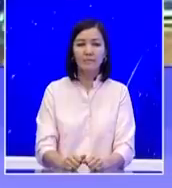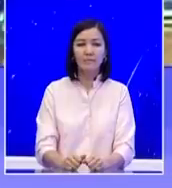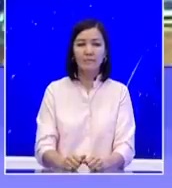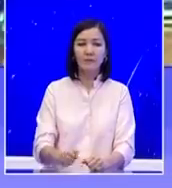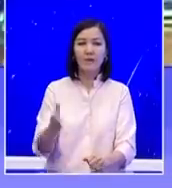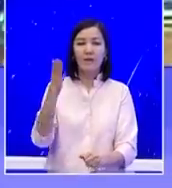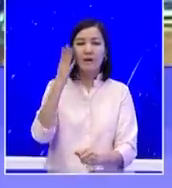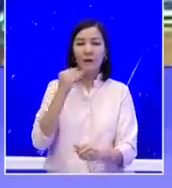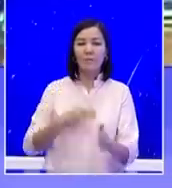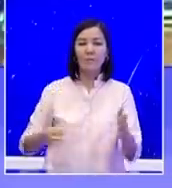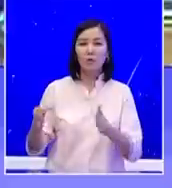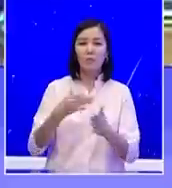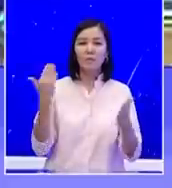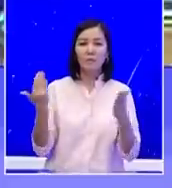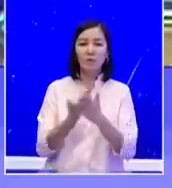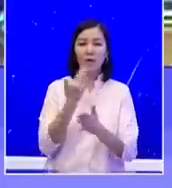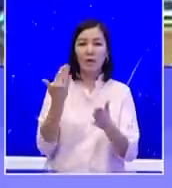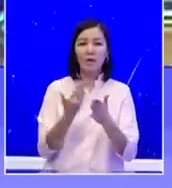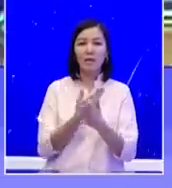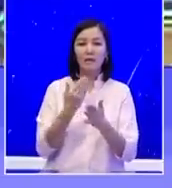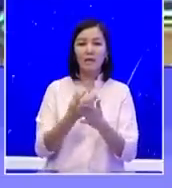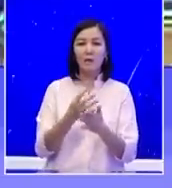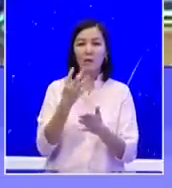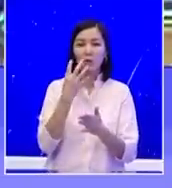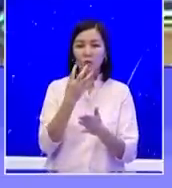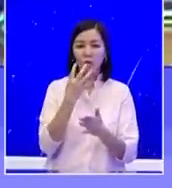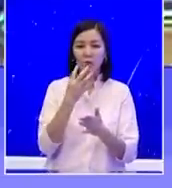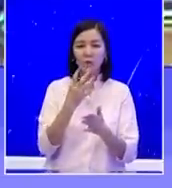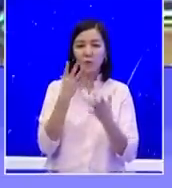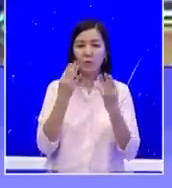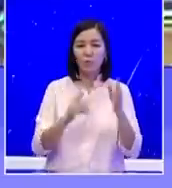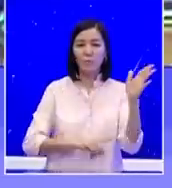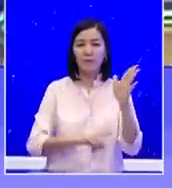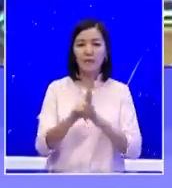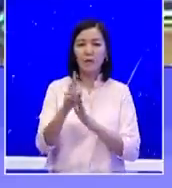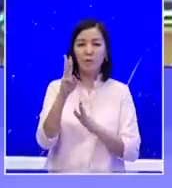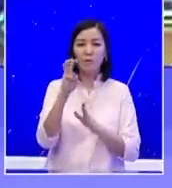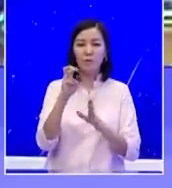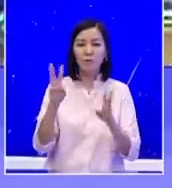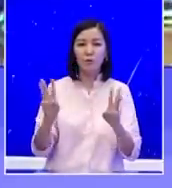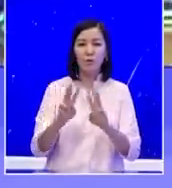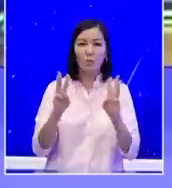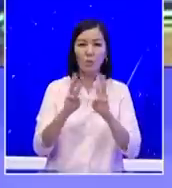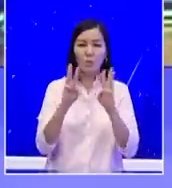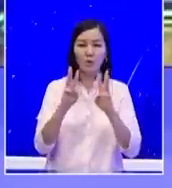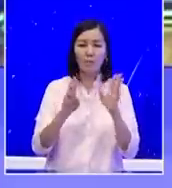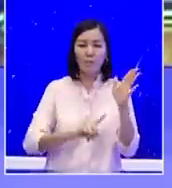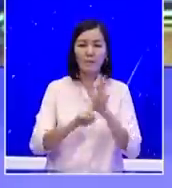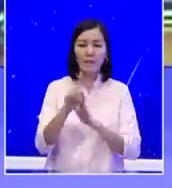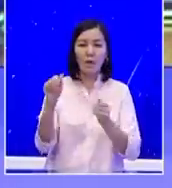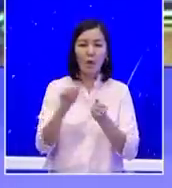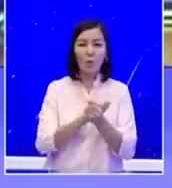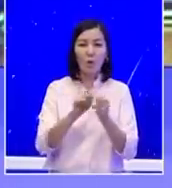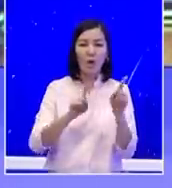Облыс жаңалықтарына тоқталсақ, облыс аумағында күн жылынғалы 300-ден астам дала өрті тіркелген. Әсіресе қураған шөп қаулай жанып,